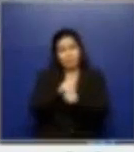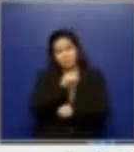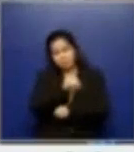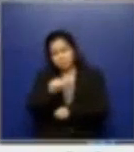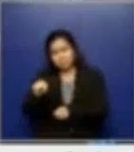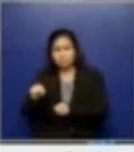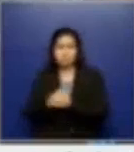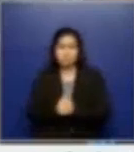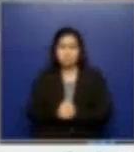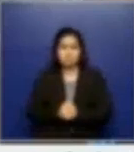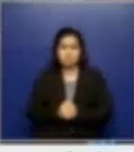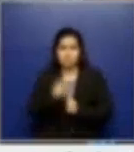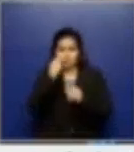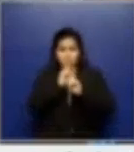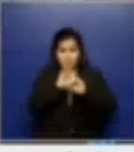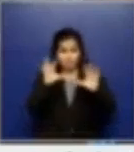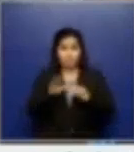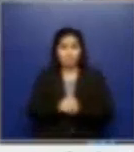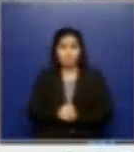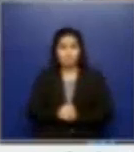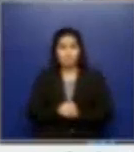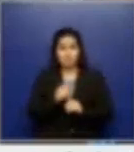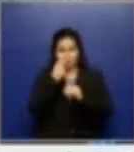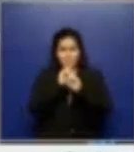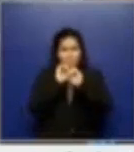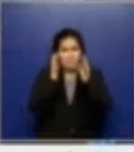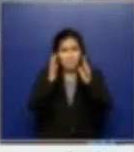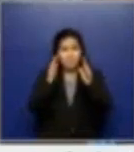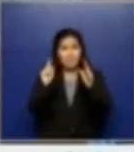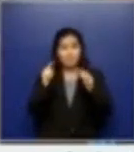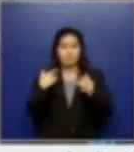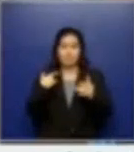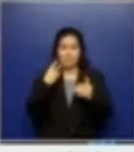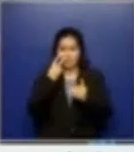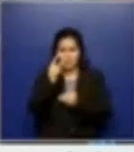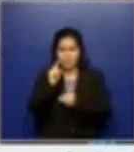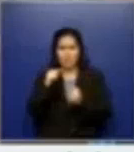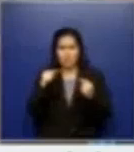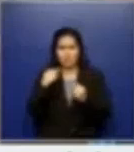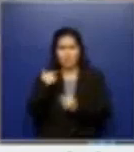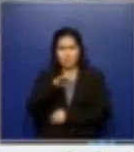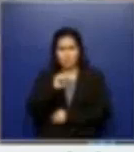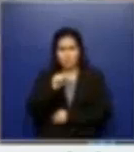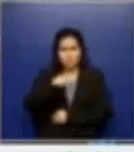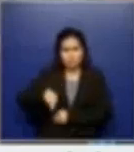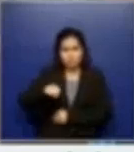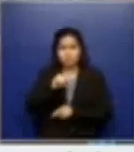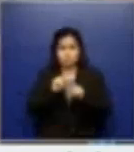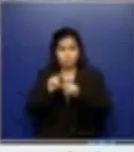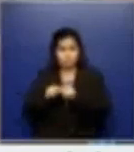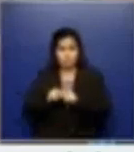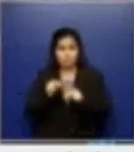ไปแล้วผลลัพธ์ที่ได้คืออะไรครับท่านครับผู้แทนนั่งอยู่นี่เกือบทุกคนนี่อยู่กับ